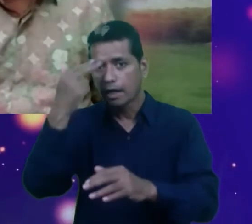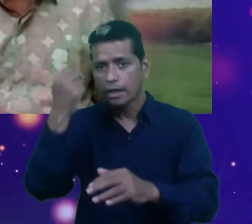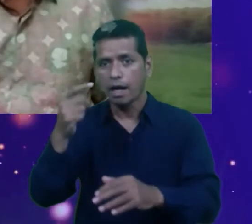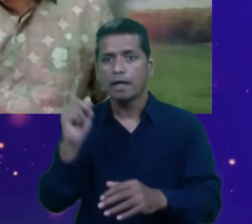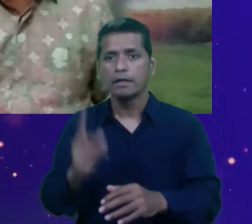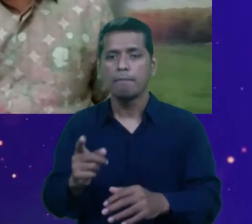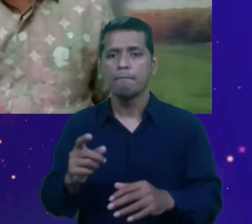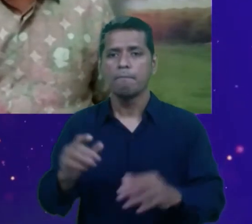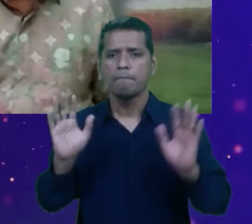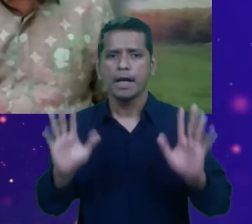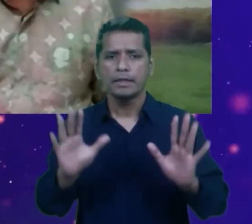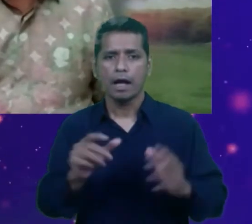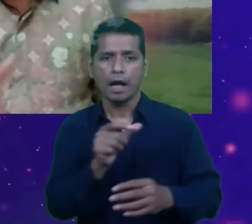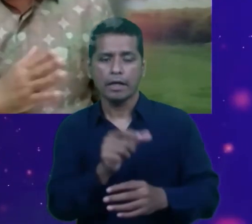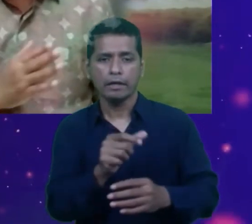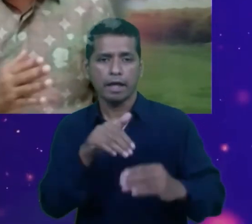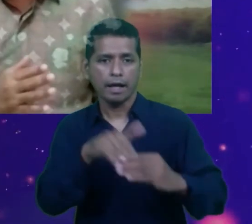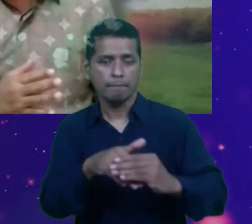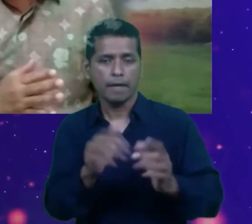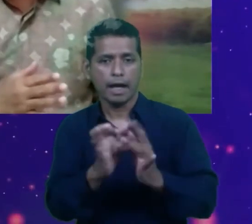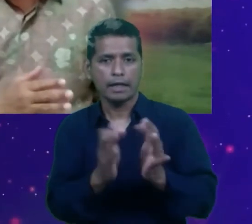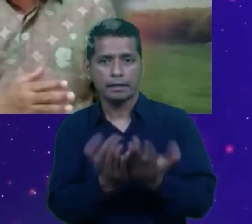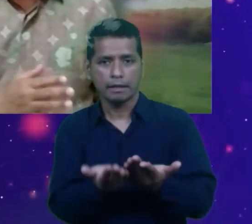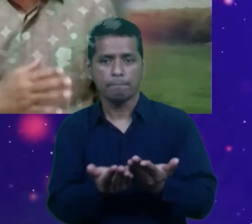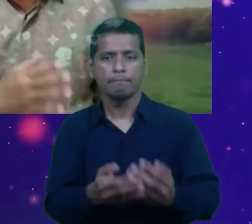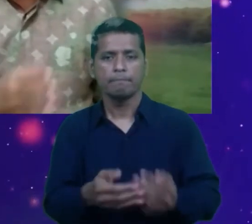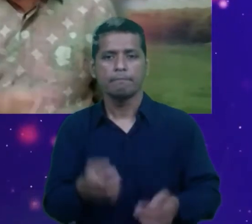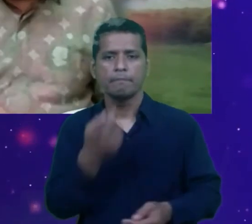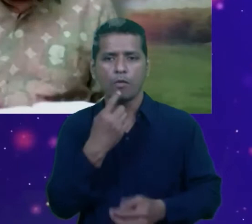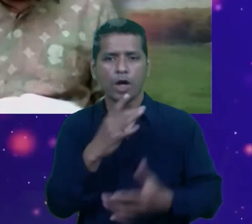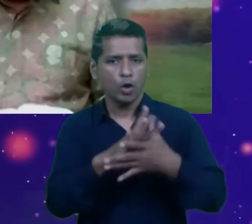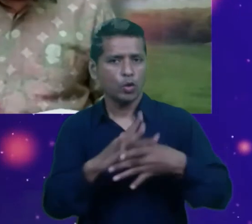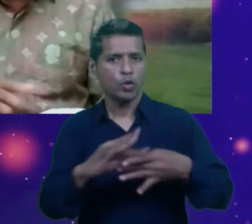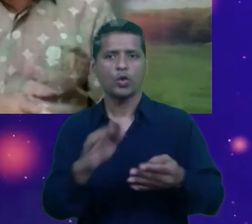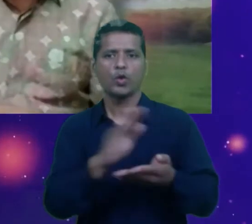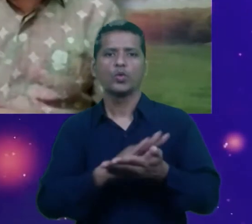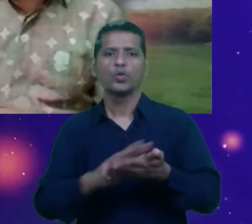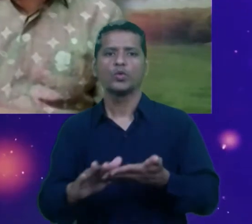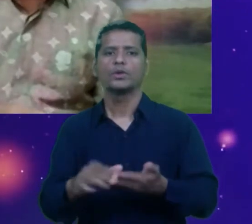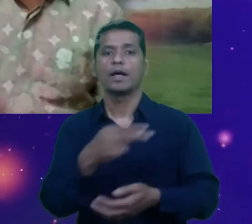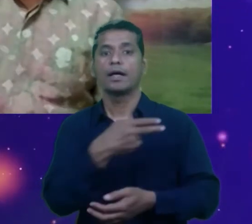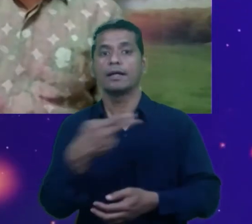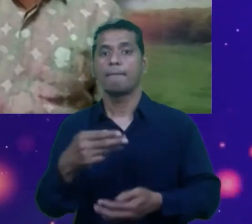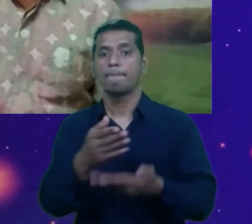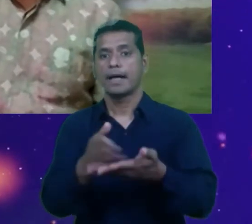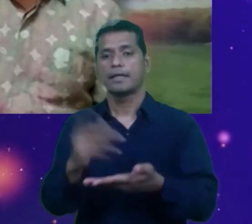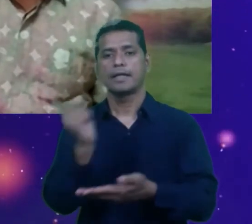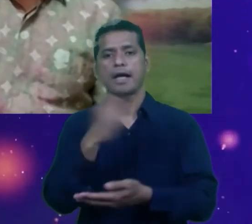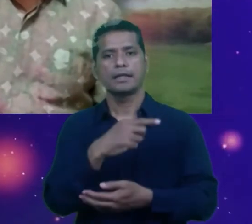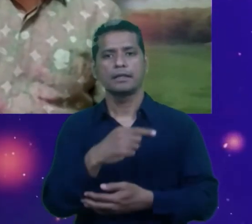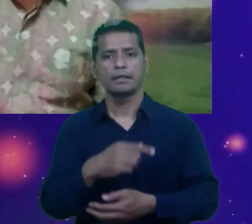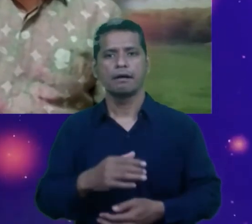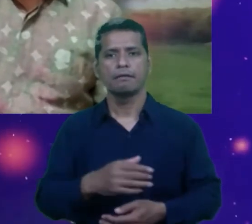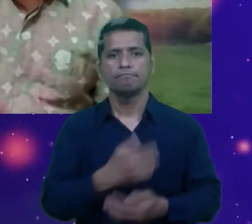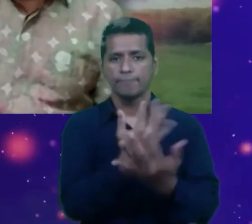Dalam kitab Wahyu, Wahyu yang pertama, ayat yang keempat dan ayat yang kelima, ketiga pribadi ini,